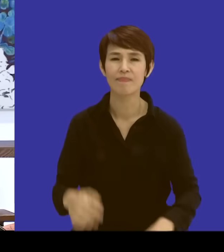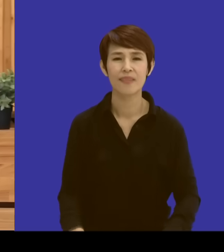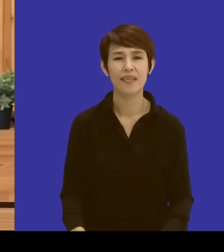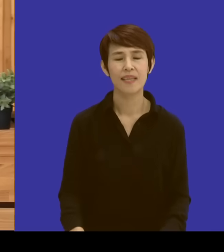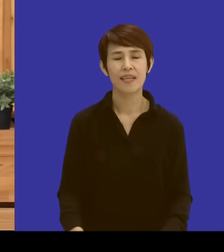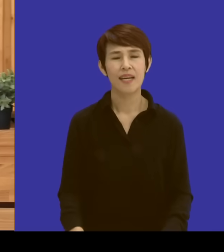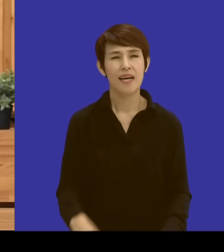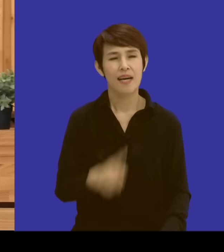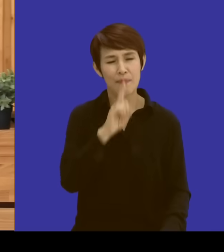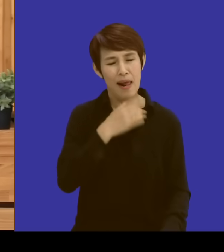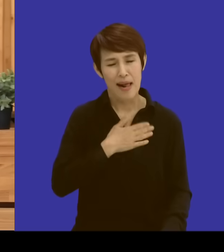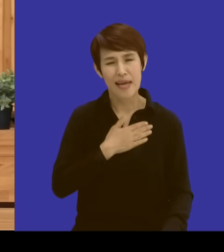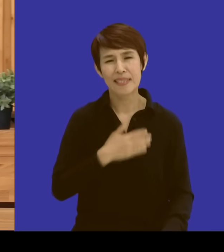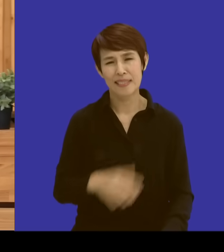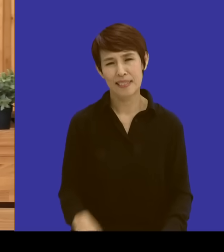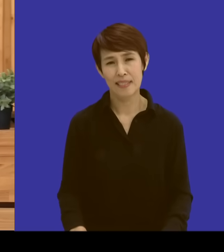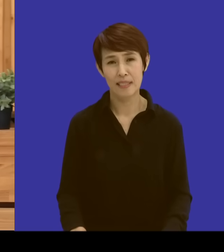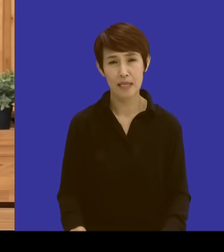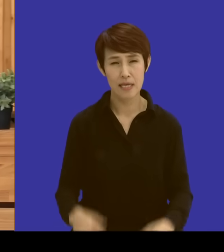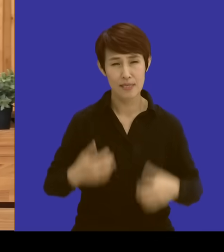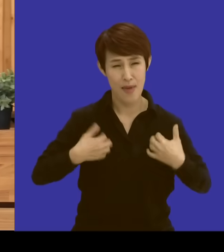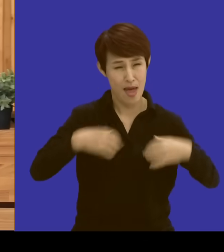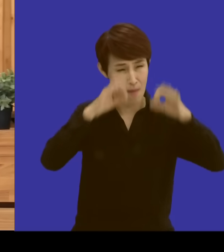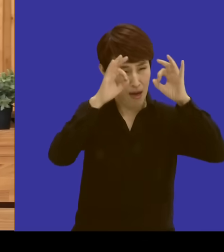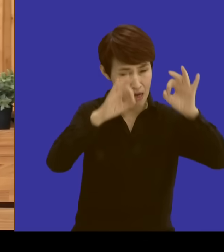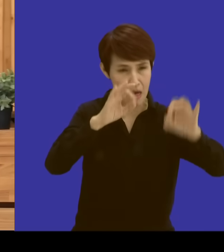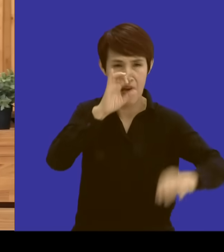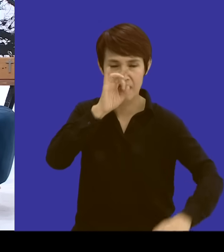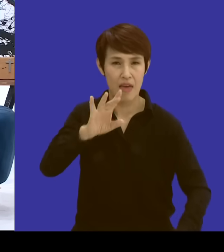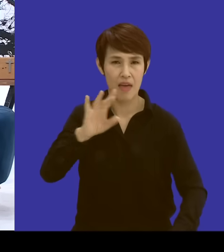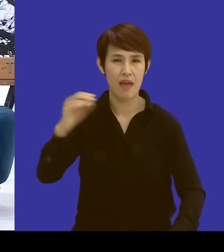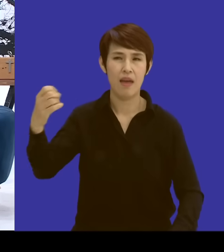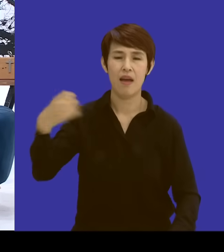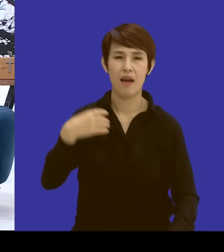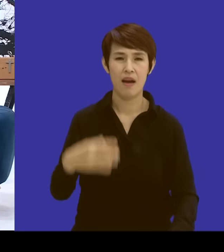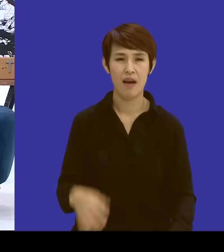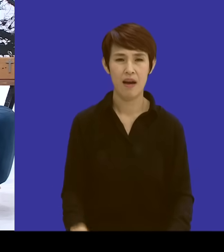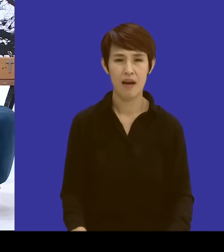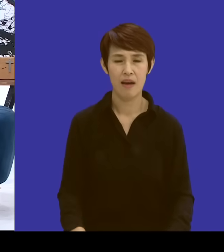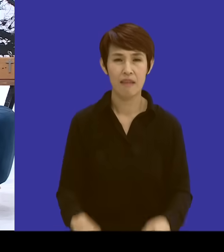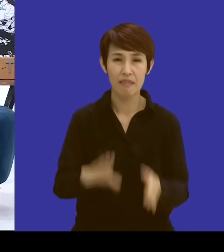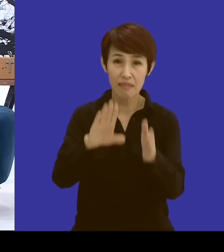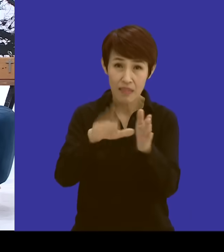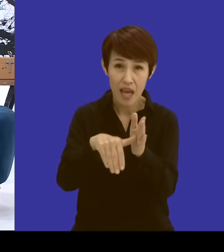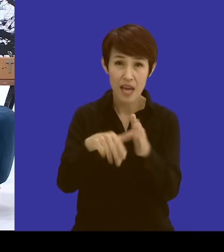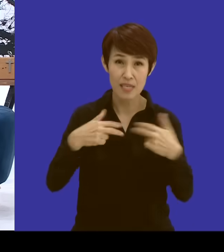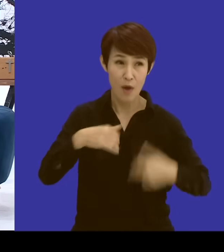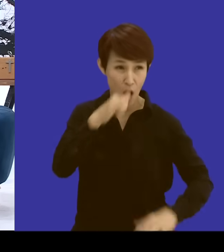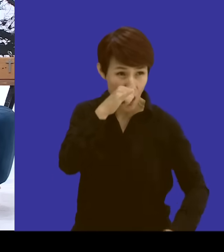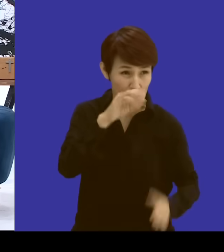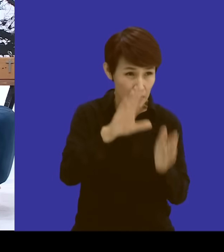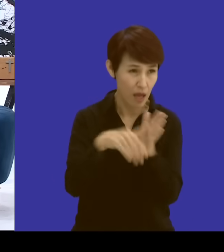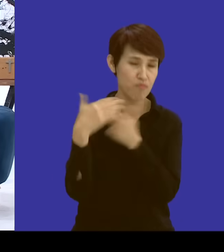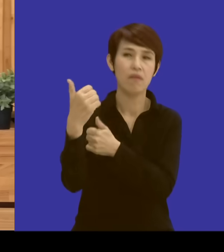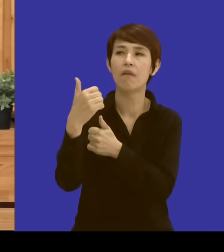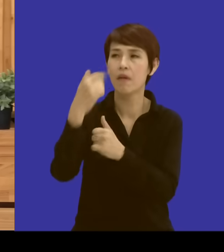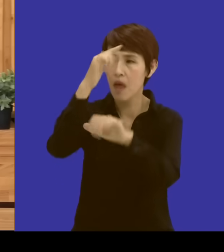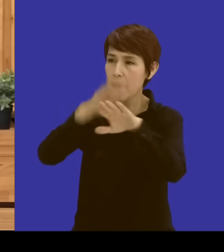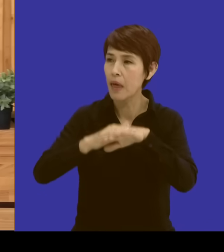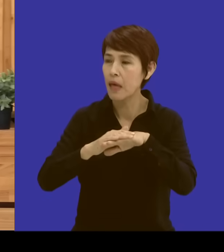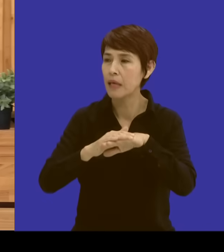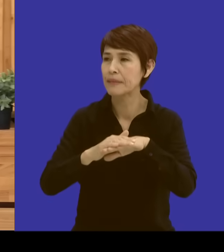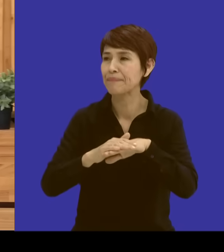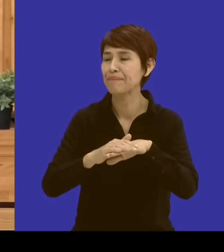알죠? 또 저도 뭐 못 보게 하더라고요. 그러시죠. 그 재밌는 걸 못 보게 하셔. 그 타이밍에 그 타이밍에 그 재밌는 거 가정 할 예배인데. 때면 그 예배잖아요. 우리가 뭘 보고